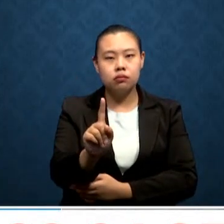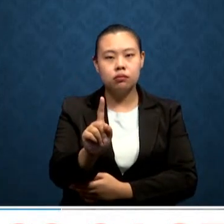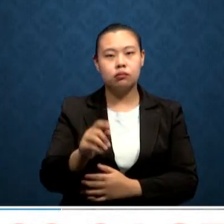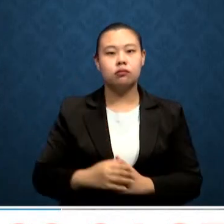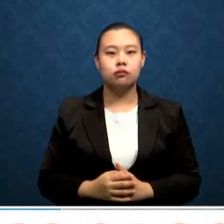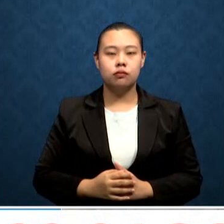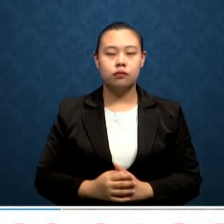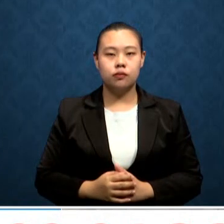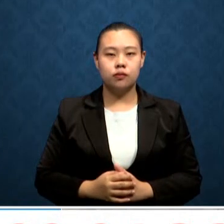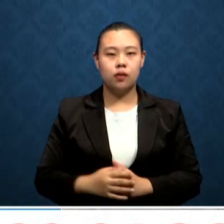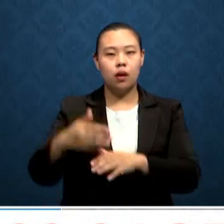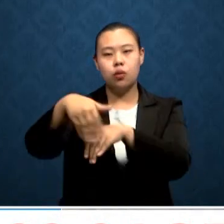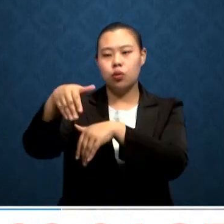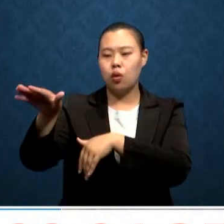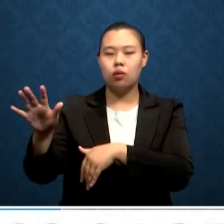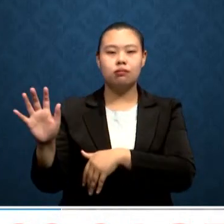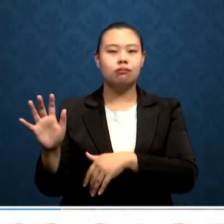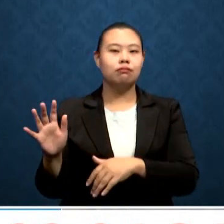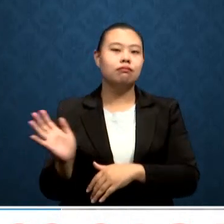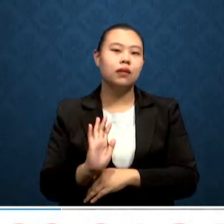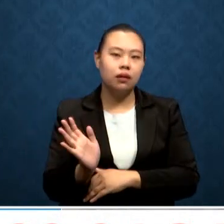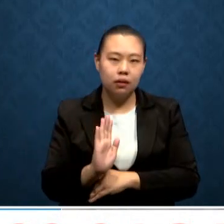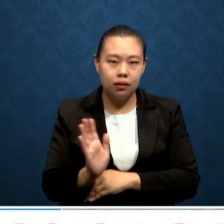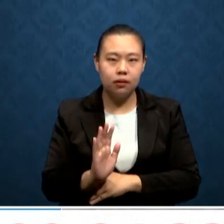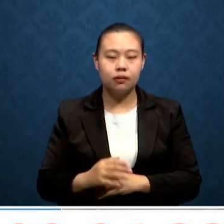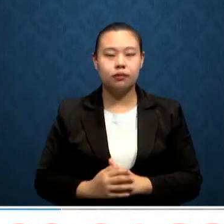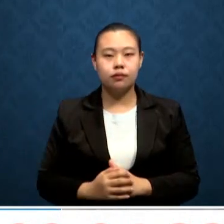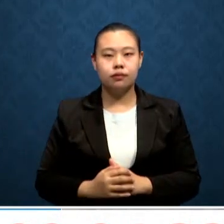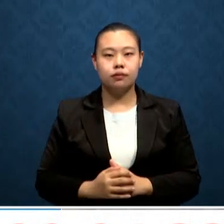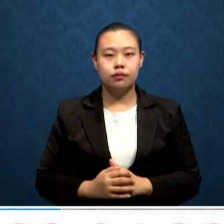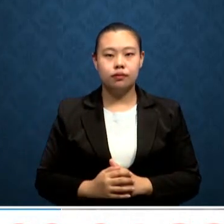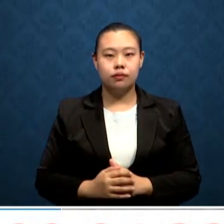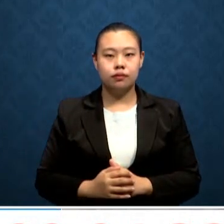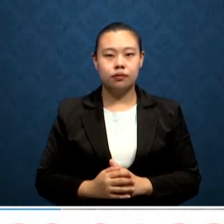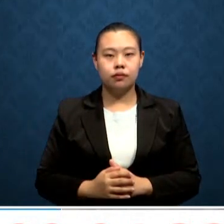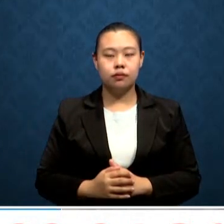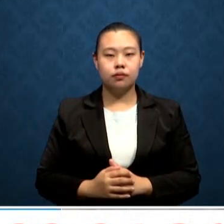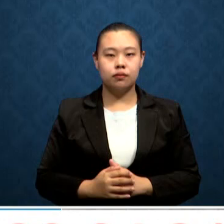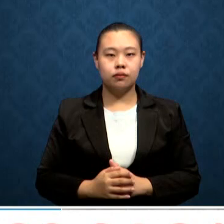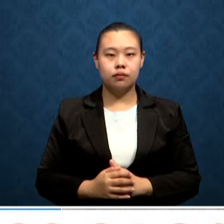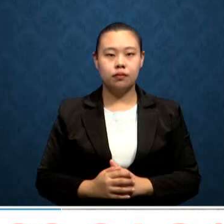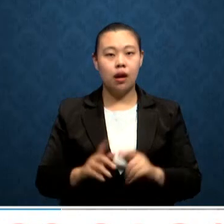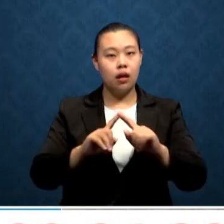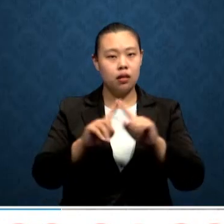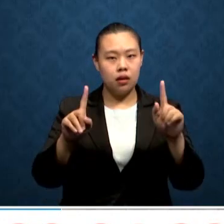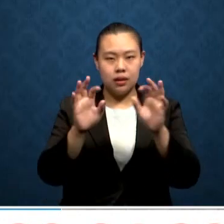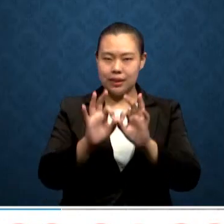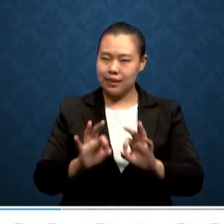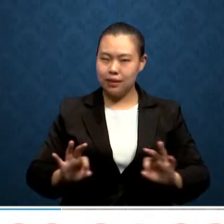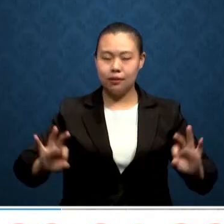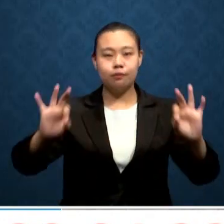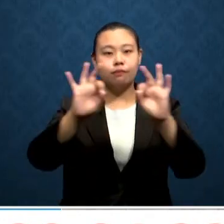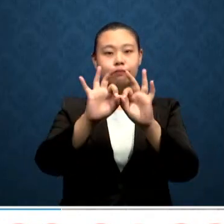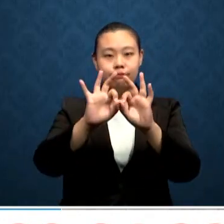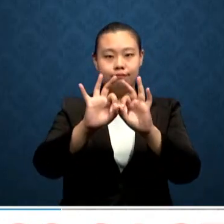จัยภายนอกที่รัฐบาลหรือใครต่อใครที่เป็นรัฐบาลแต่มันแพงบ